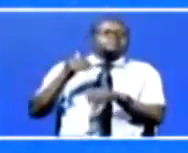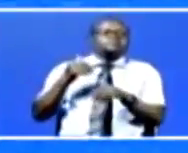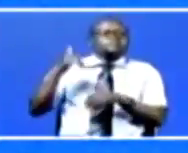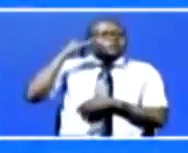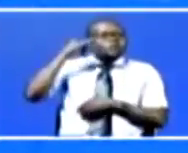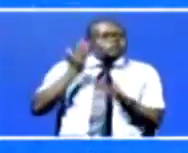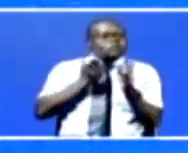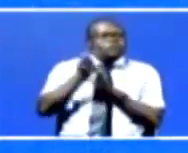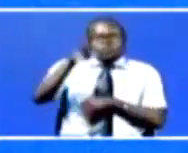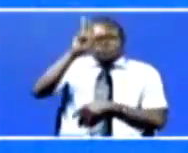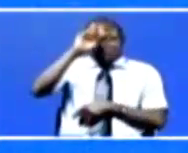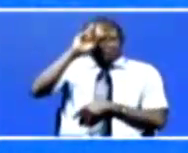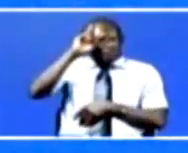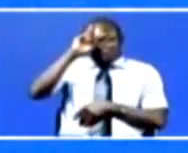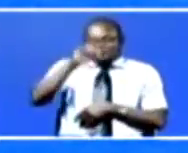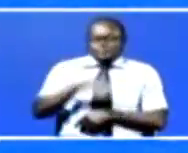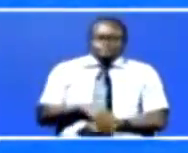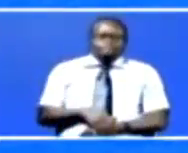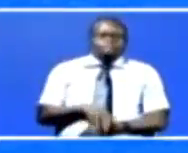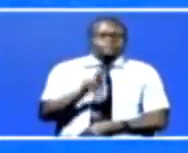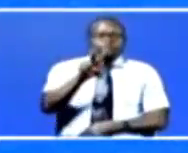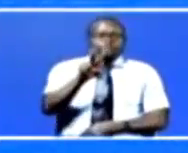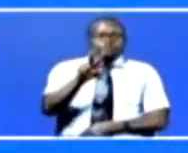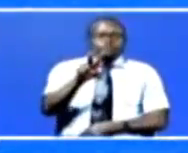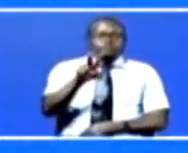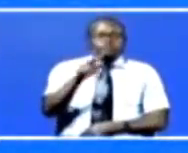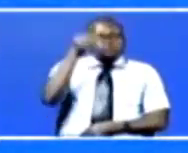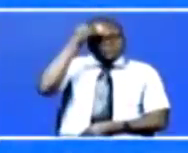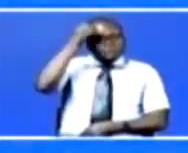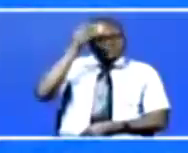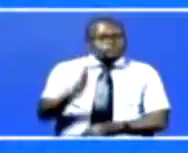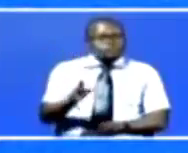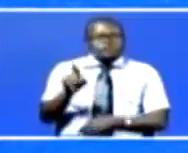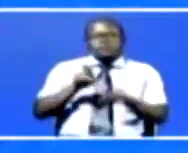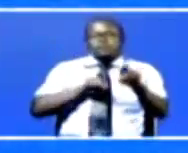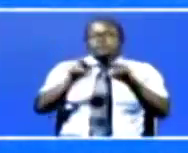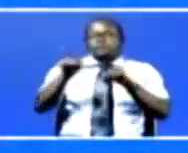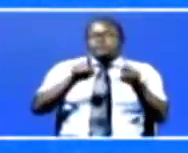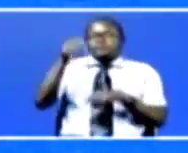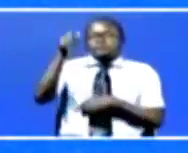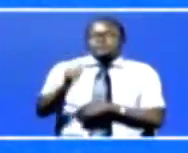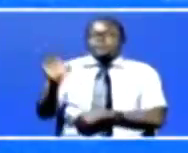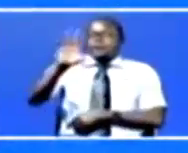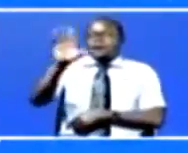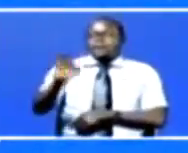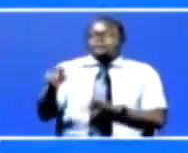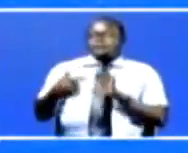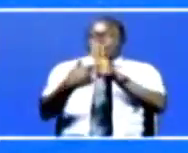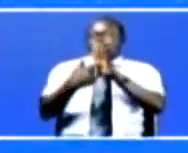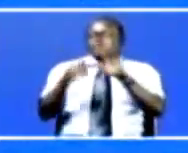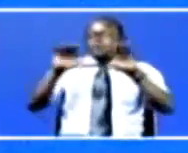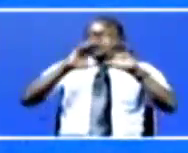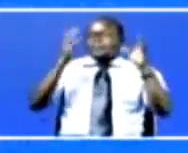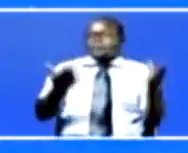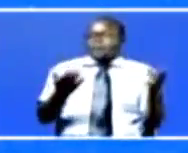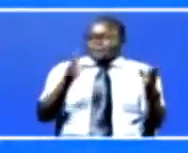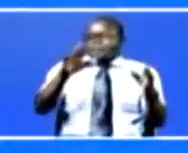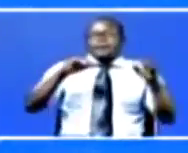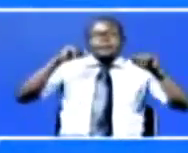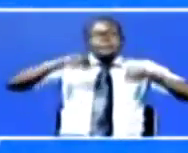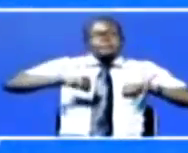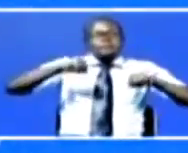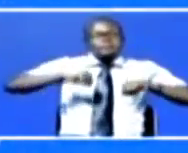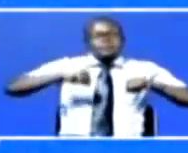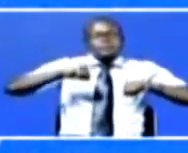kilichoko. Karibu. Ezekiel na Kiragu tayari watasafiri hadi Afrika ya Kusini ili kuonyesha ulimwengu uwezo wao.